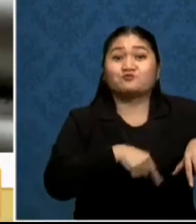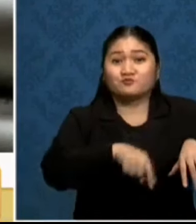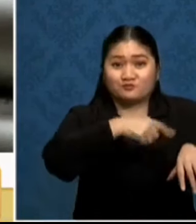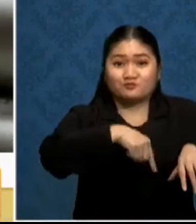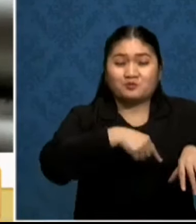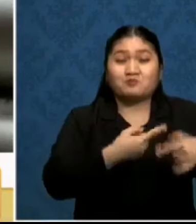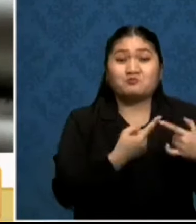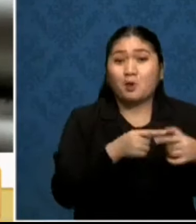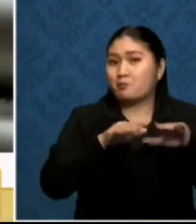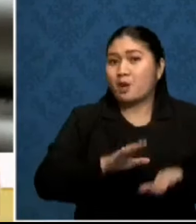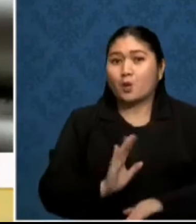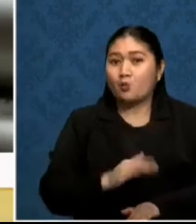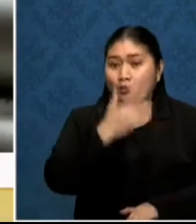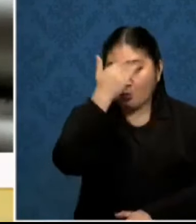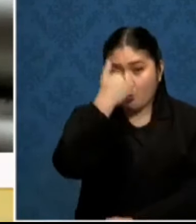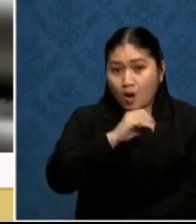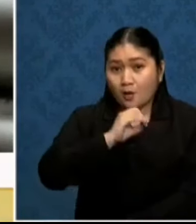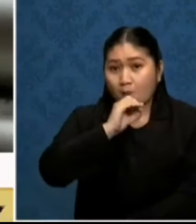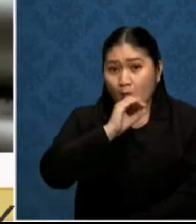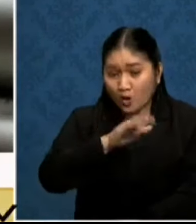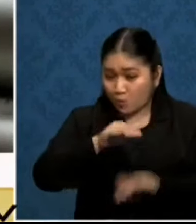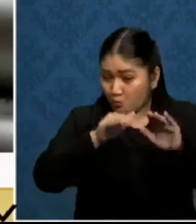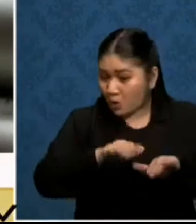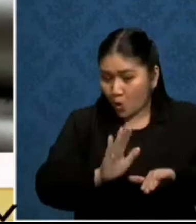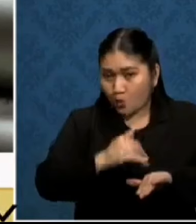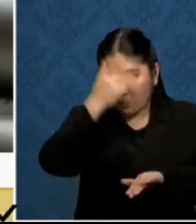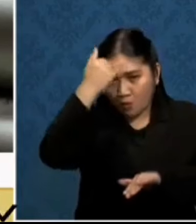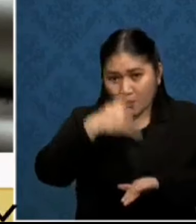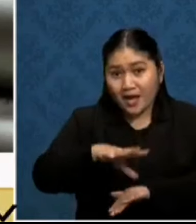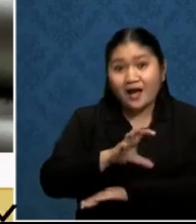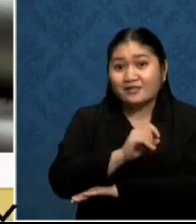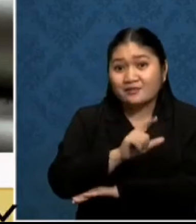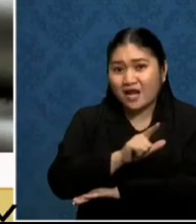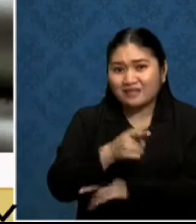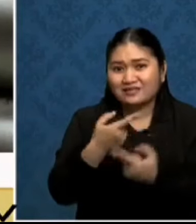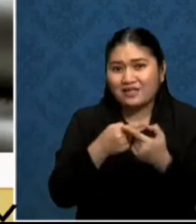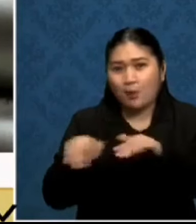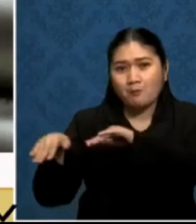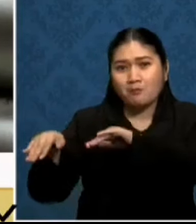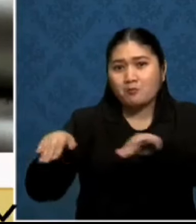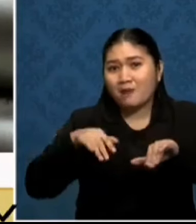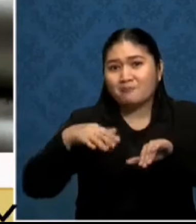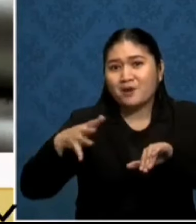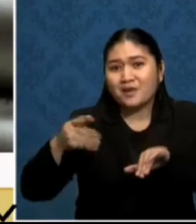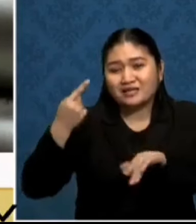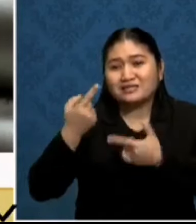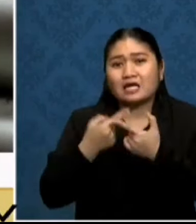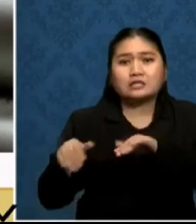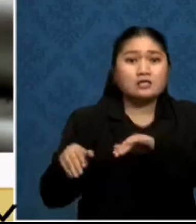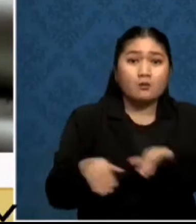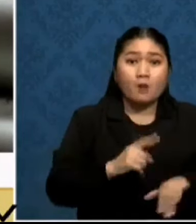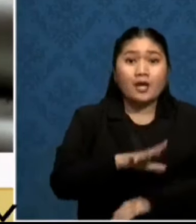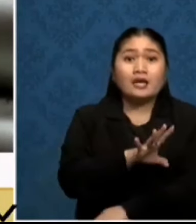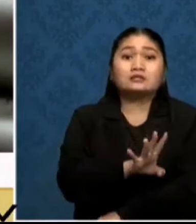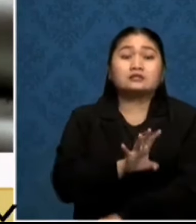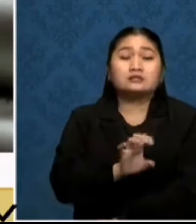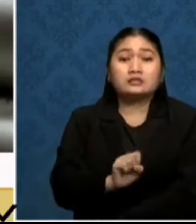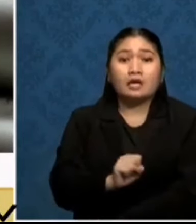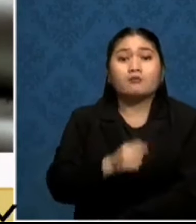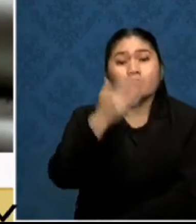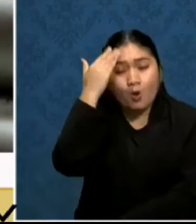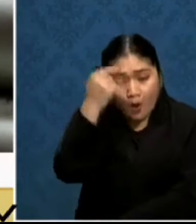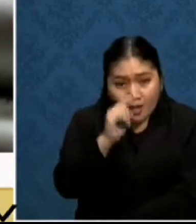อ้างว่าที่ไม่ลด 50ล้านแต่ไม่เตรียมไว้ 500,000ล้านเตรียมไว้แค่ 450,000ล้านเพราะ